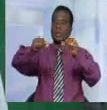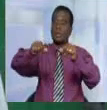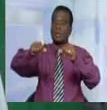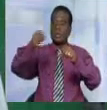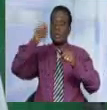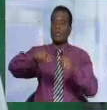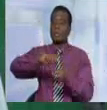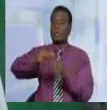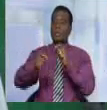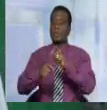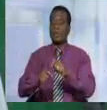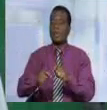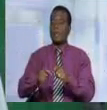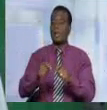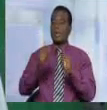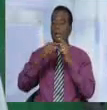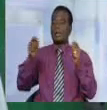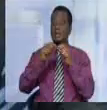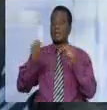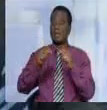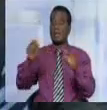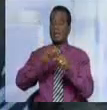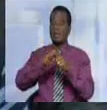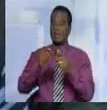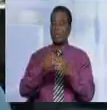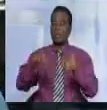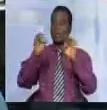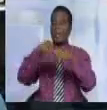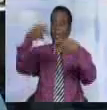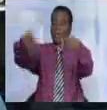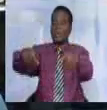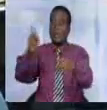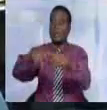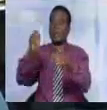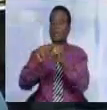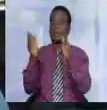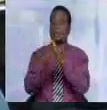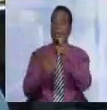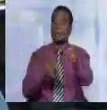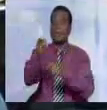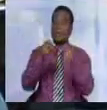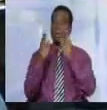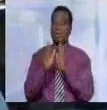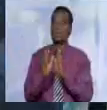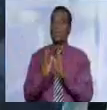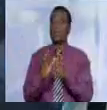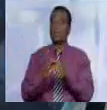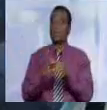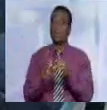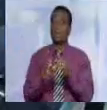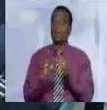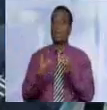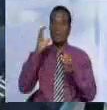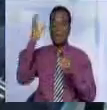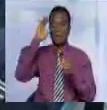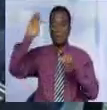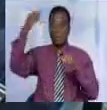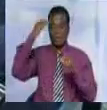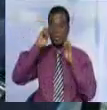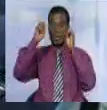doit redevenir l'épine dorsale de notre système. Présent à cette rencontre, le directeur de cabinet du ministère de l'Éducation